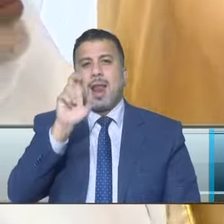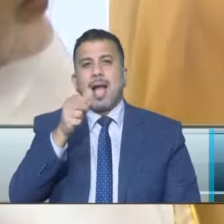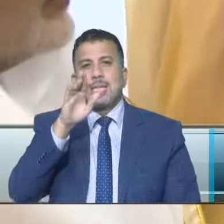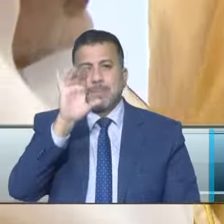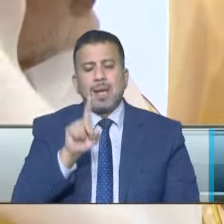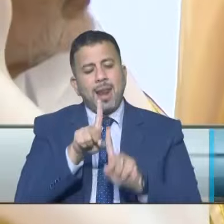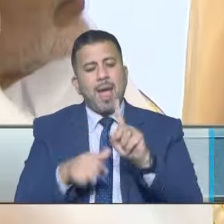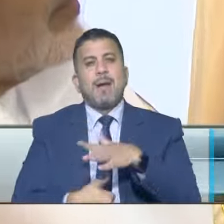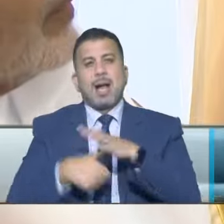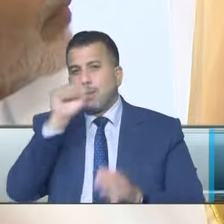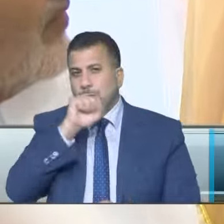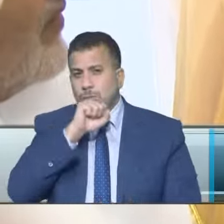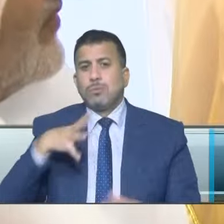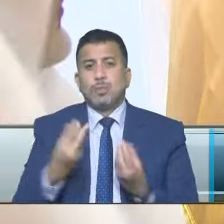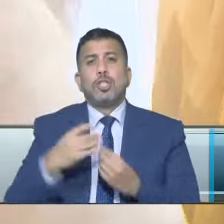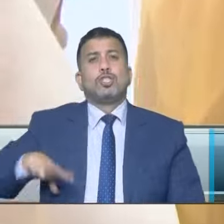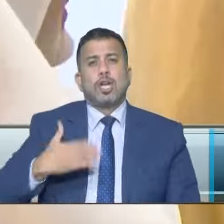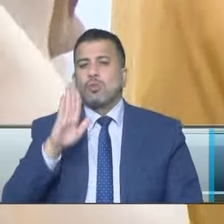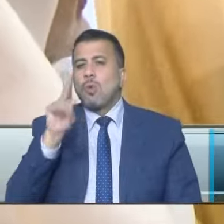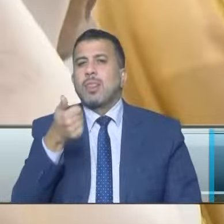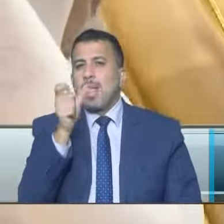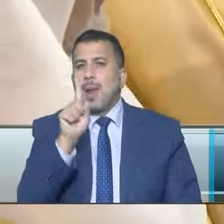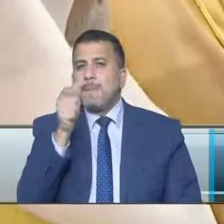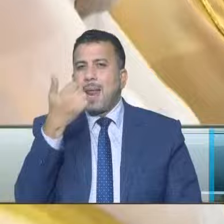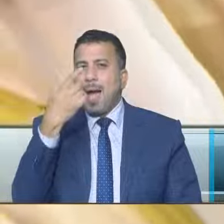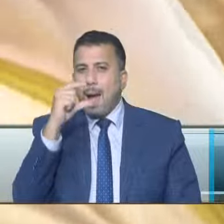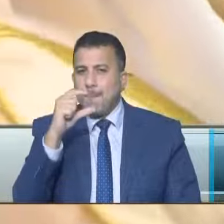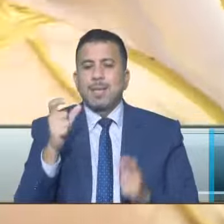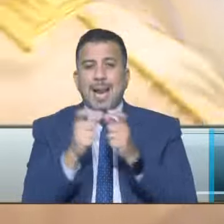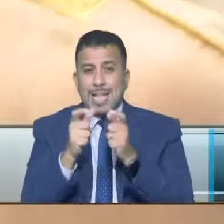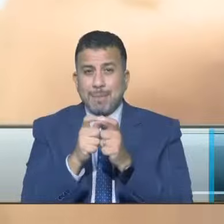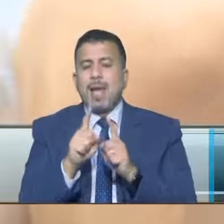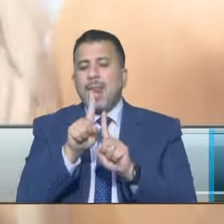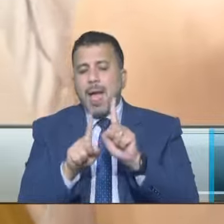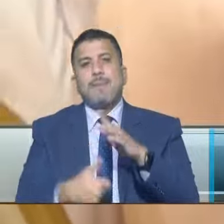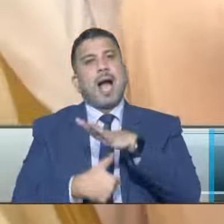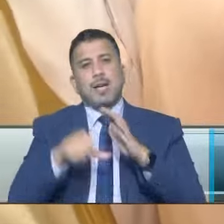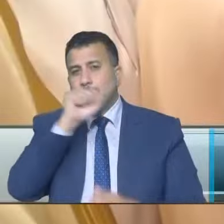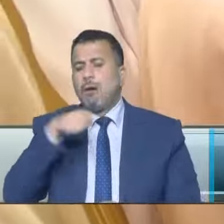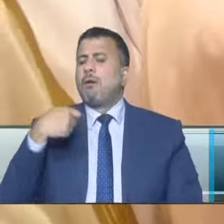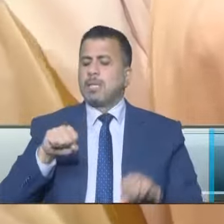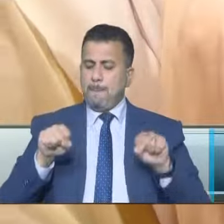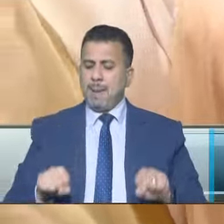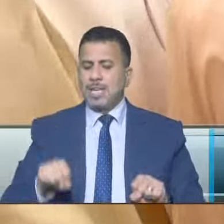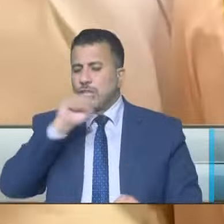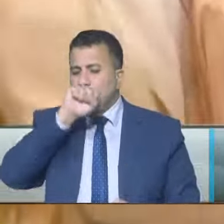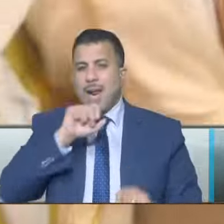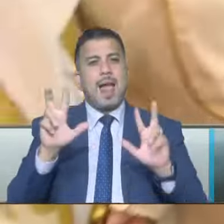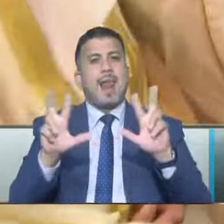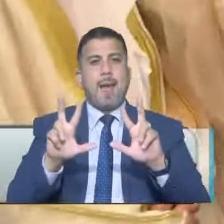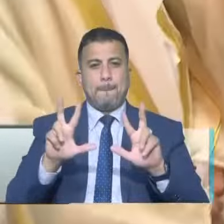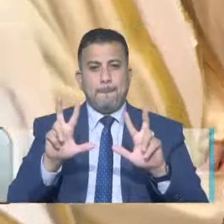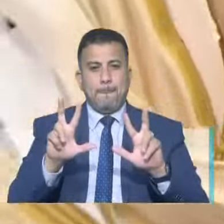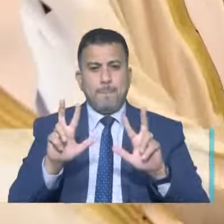القاسمي نائب حاكم الشارقه وسمو الشيخ سلطان بن احمد بن سلطان القاسمي نائب حاكم الشارقه رئيس مجلس الشارقه